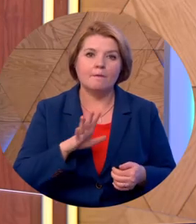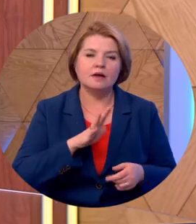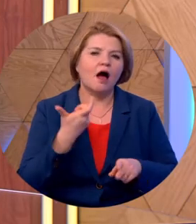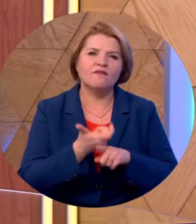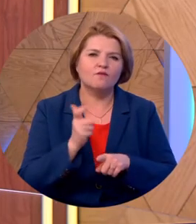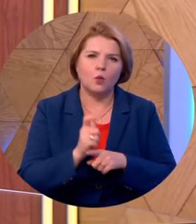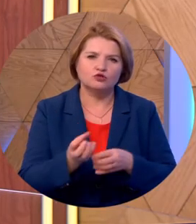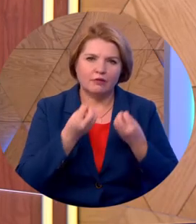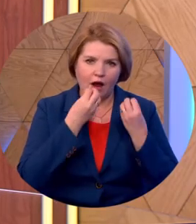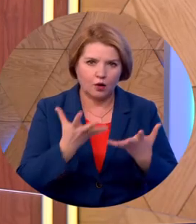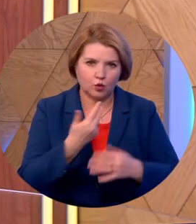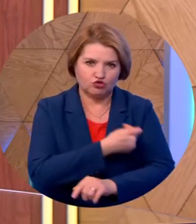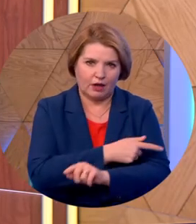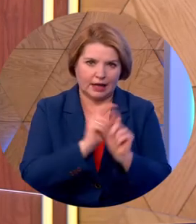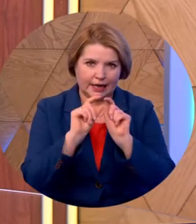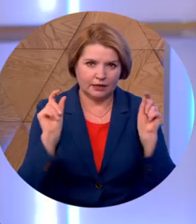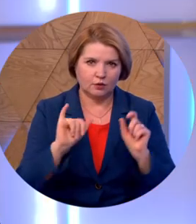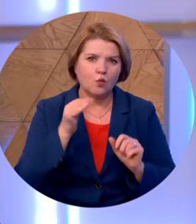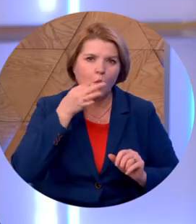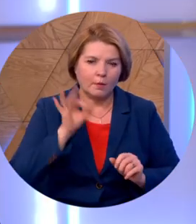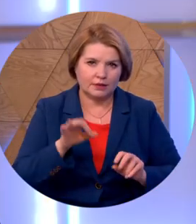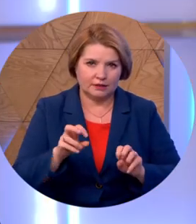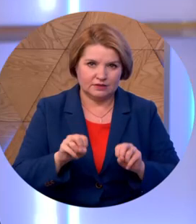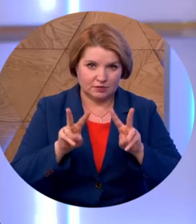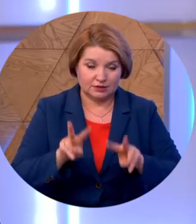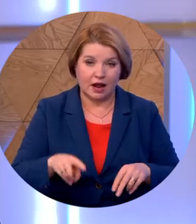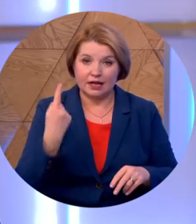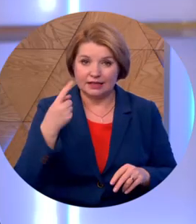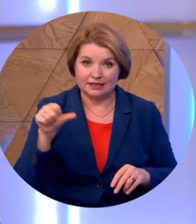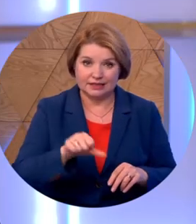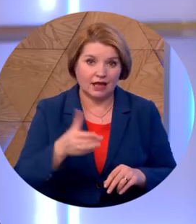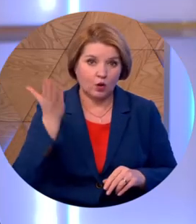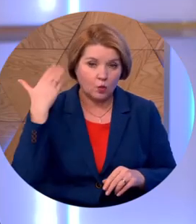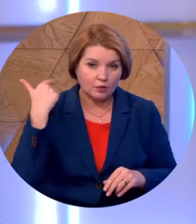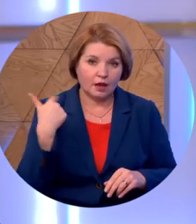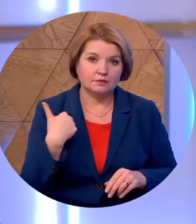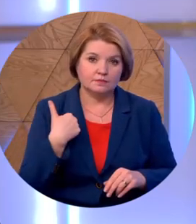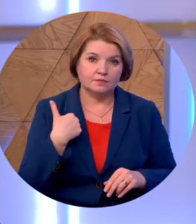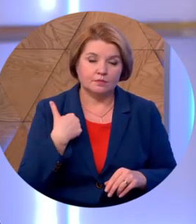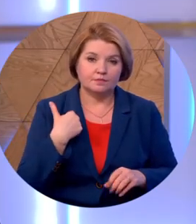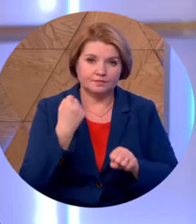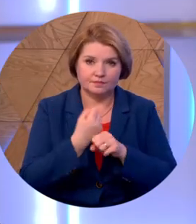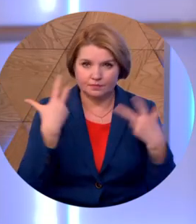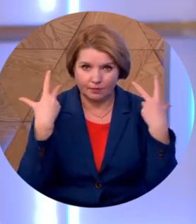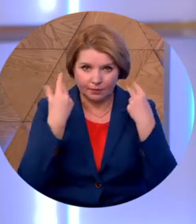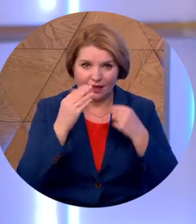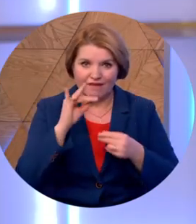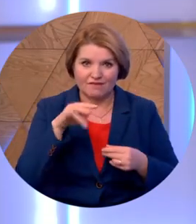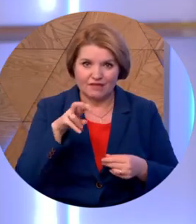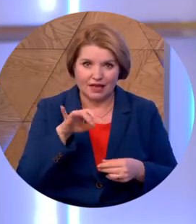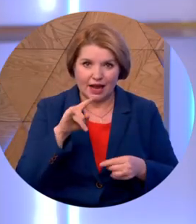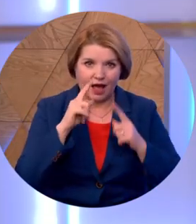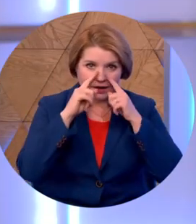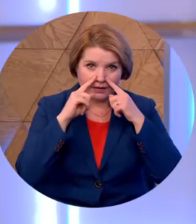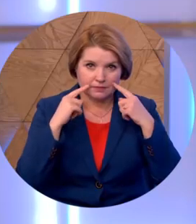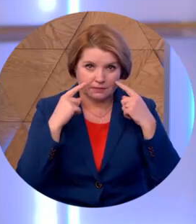клиники опытного специалиста А вопрос У меня такой неделю назад а мне ввели филлеры в носогубные зоны